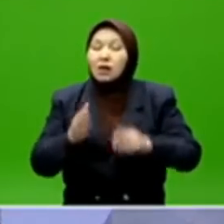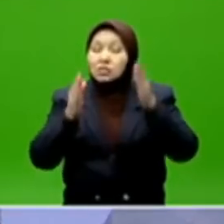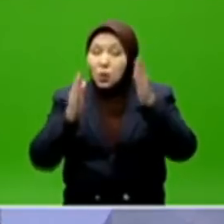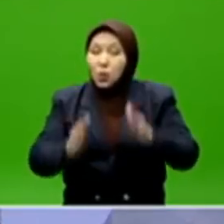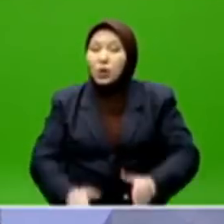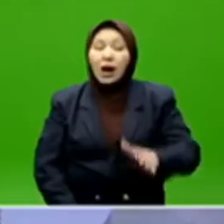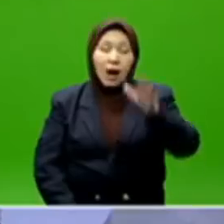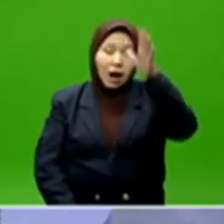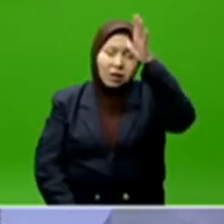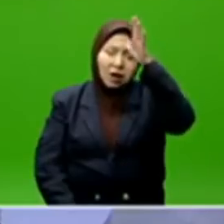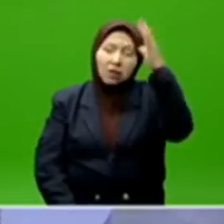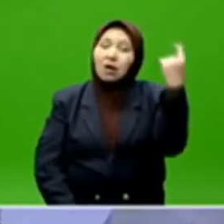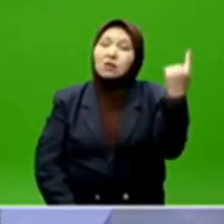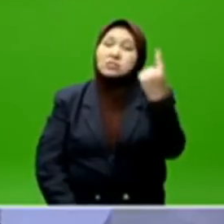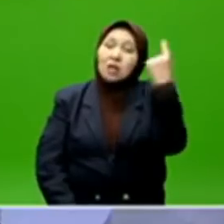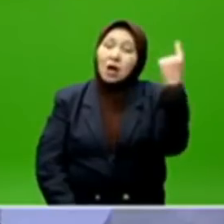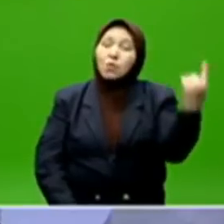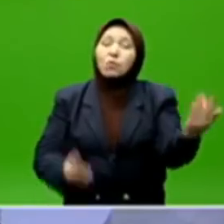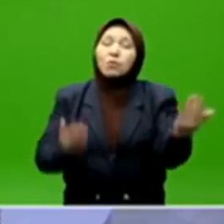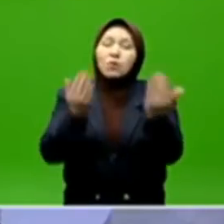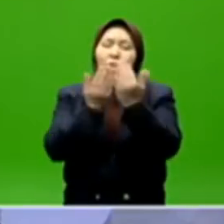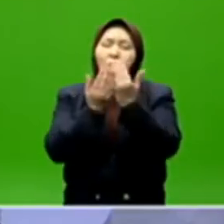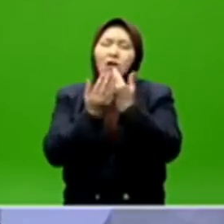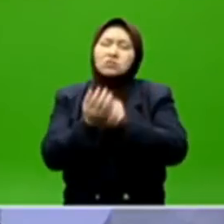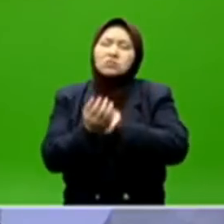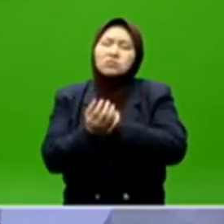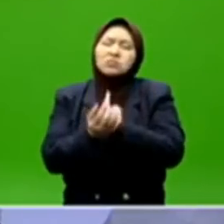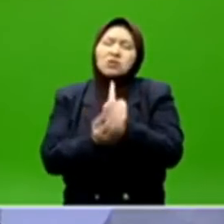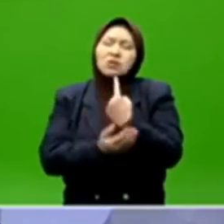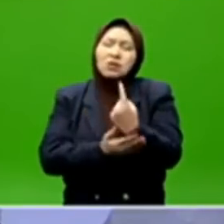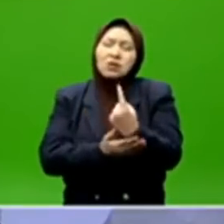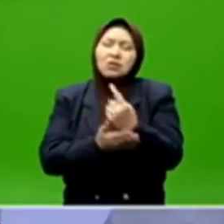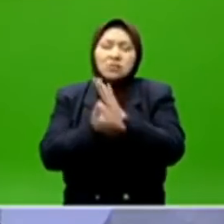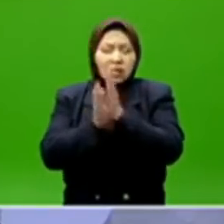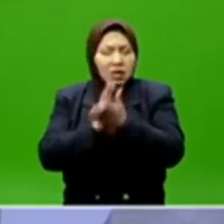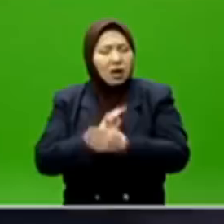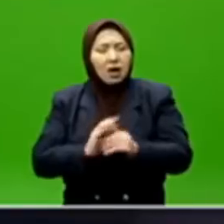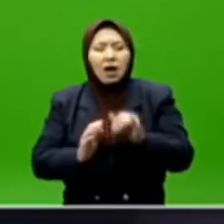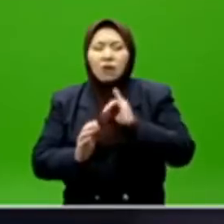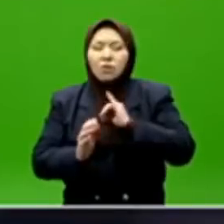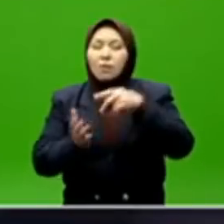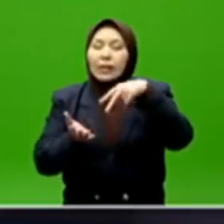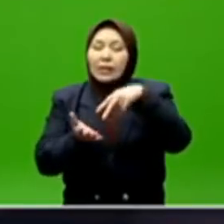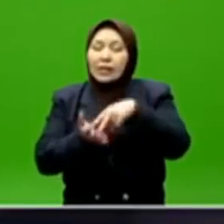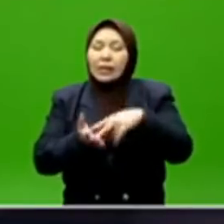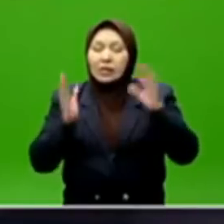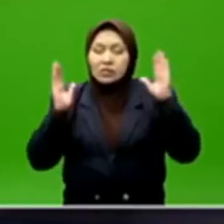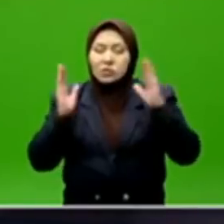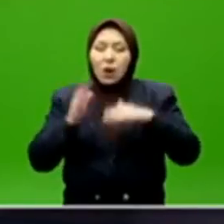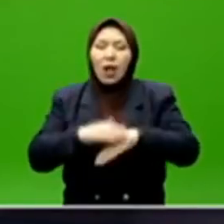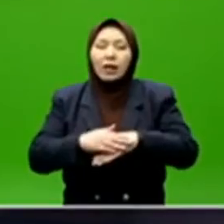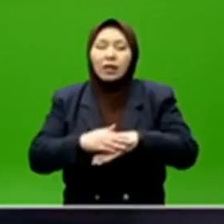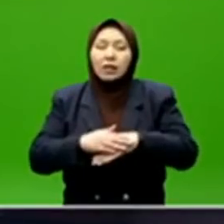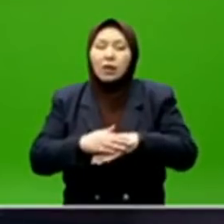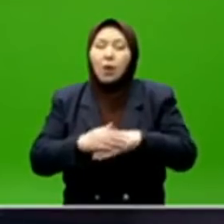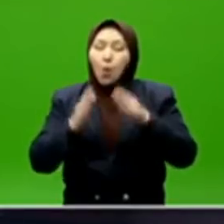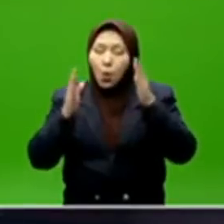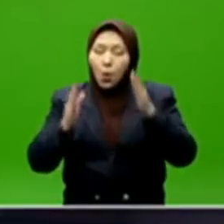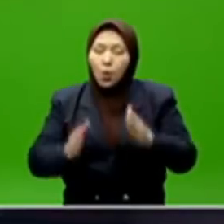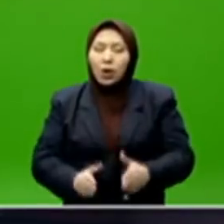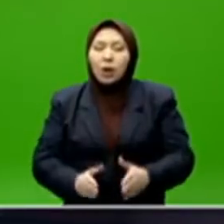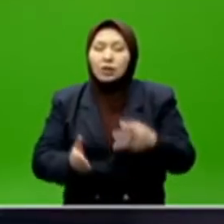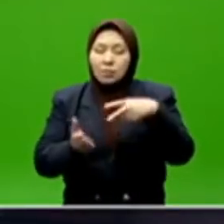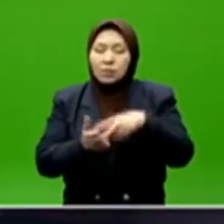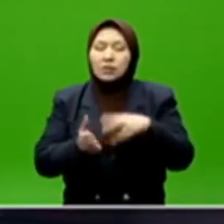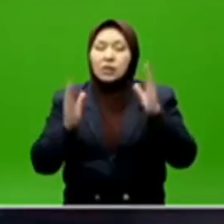dia selalu berdoa berseorangan, jadikanlah aku pendiri solat. Allah. Pendiri solat. Orang yang mukimus solat